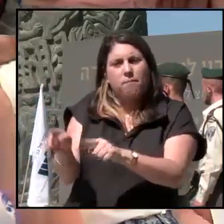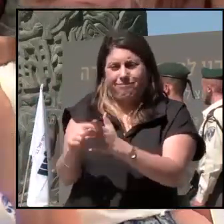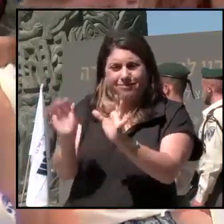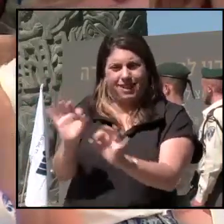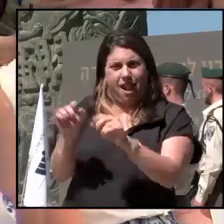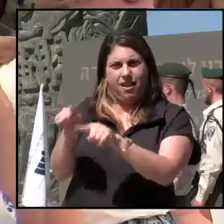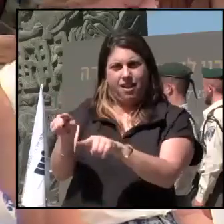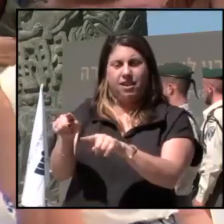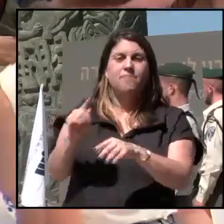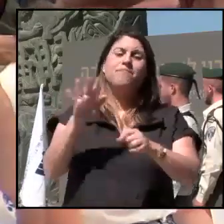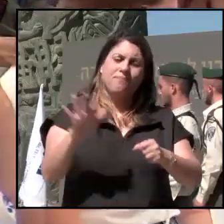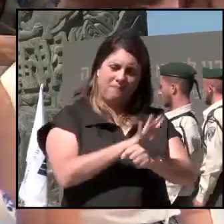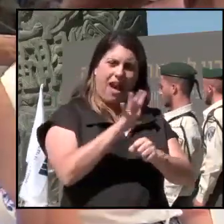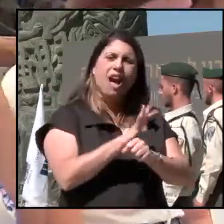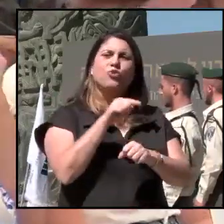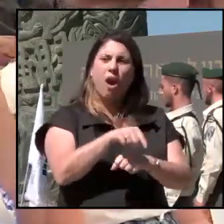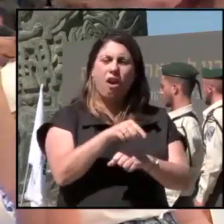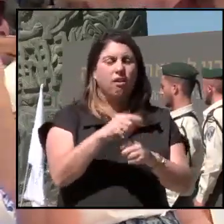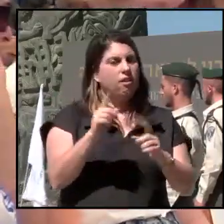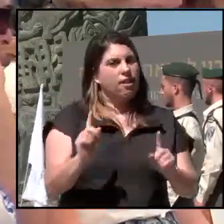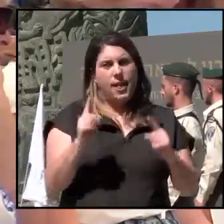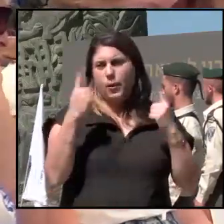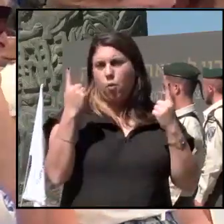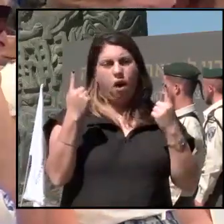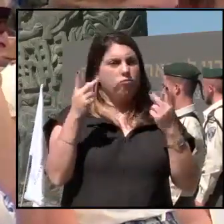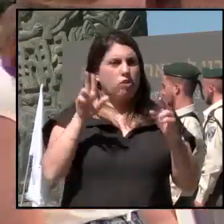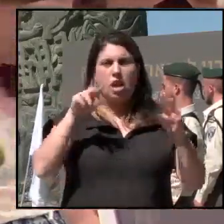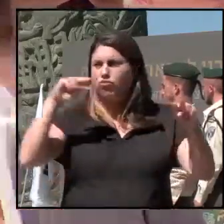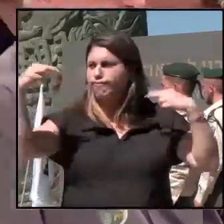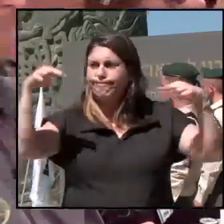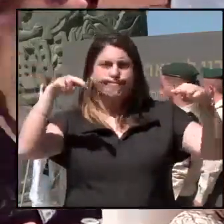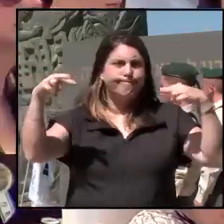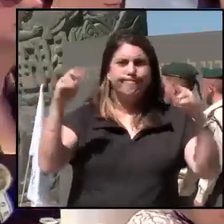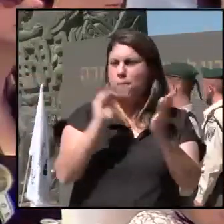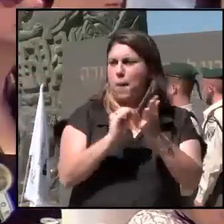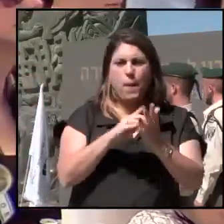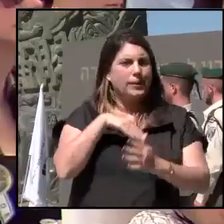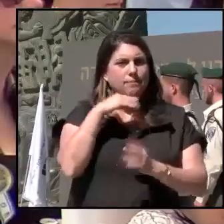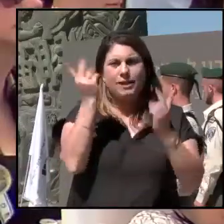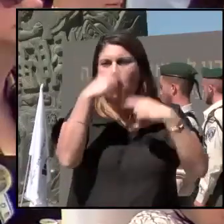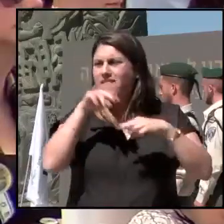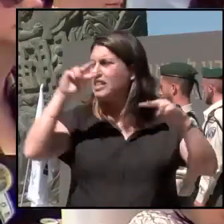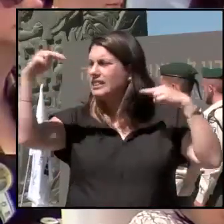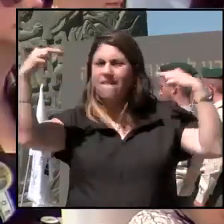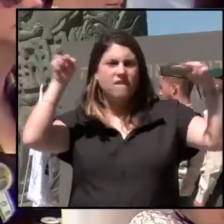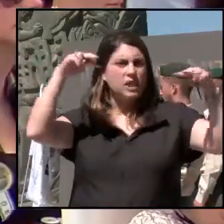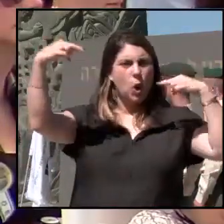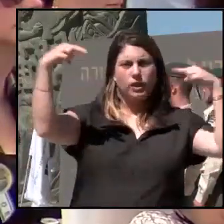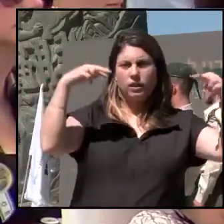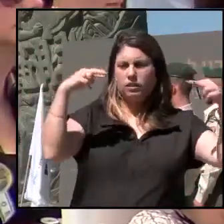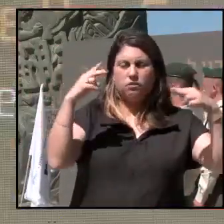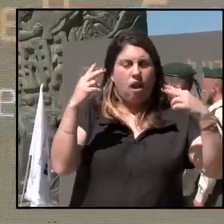השואה היא אירוע רב פנים. עוד לא הספקנו להבין את שלל הזוויות שהאירוע הנורא